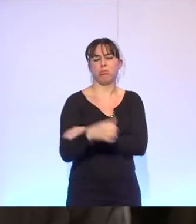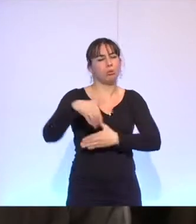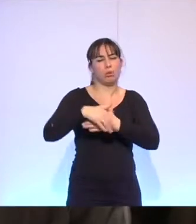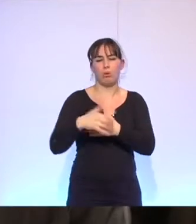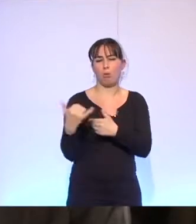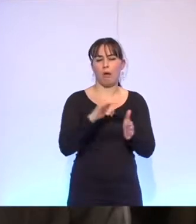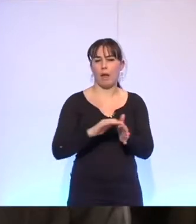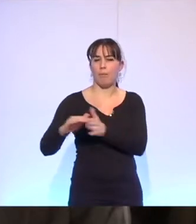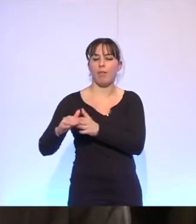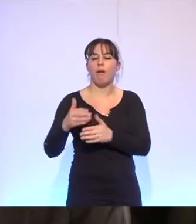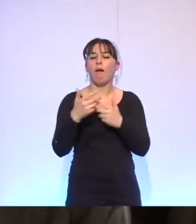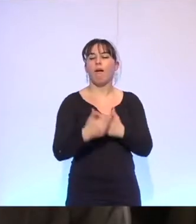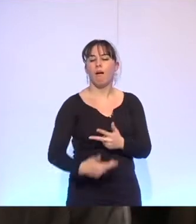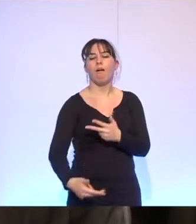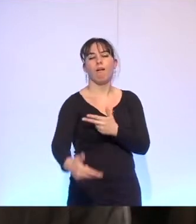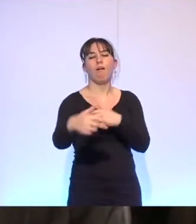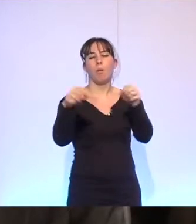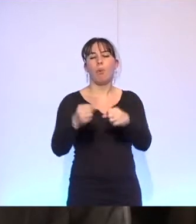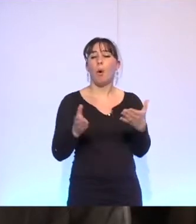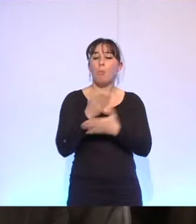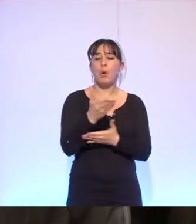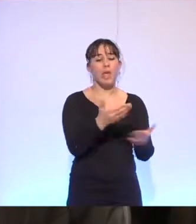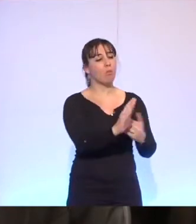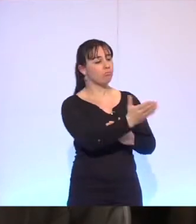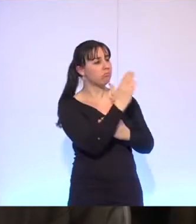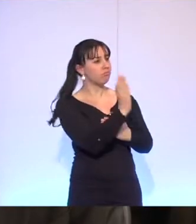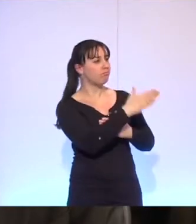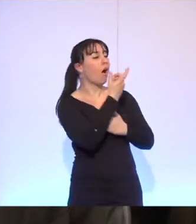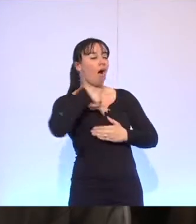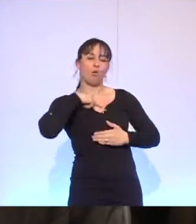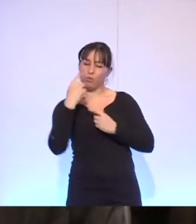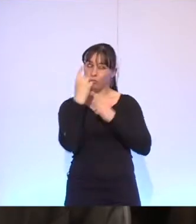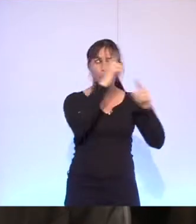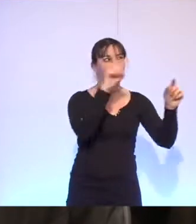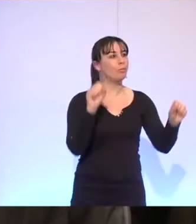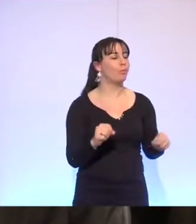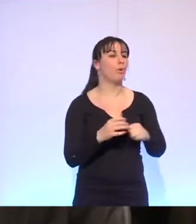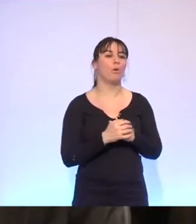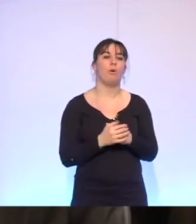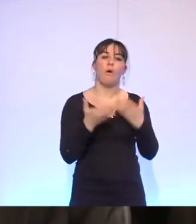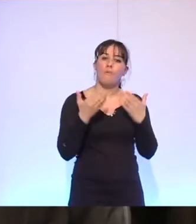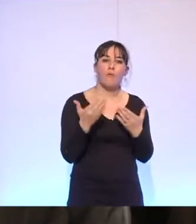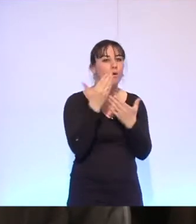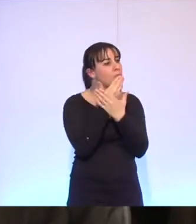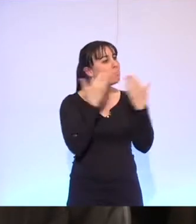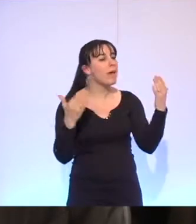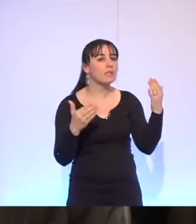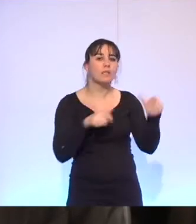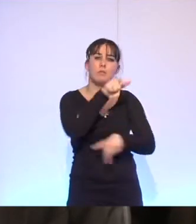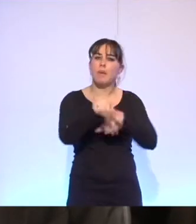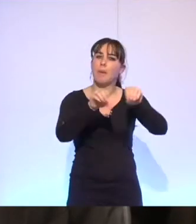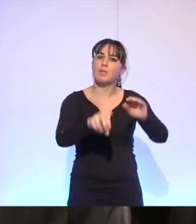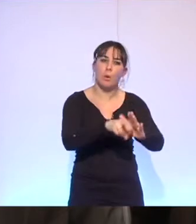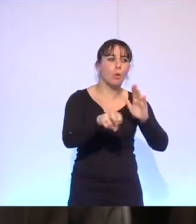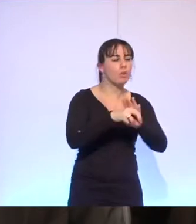creusés, ils viendront bien au moment des projets présentés, vous comprendrez que nous souhaitons remercier les Grenobloises et les Grenoblois